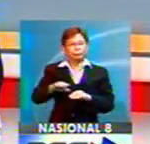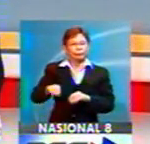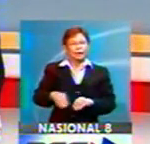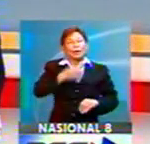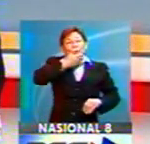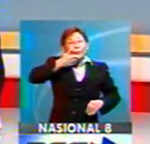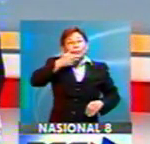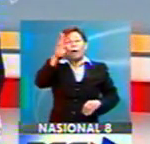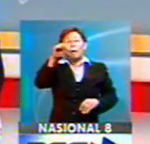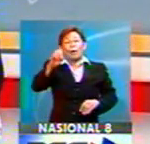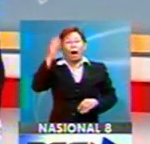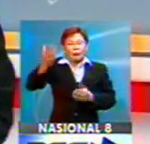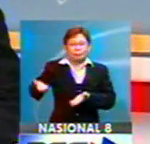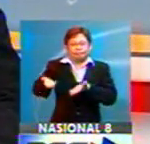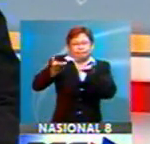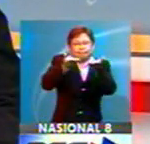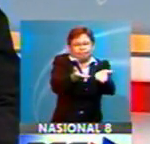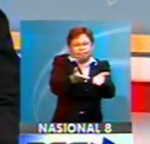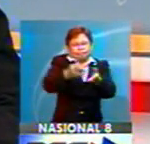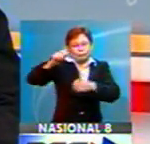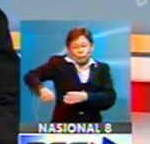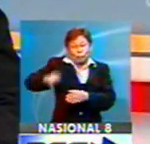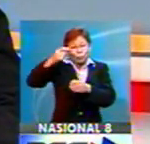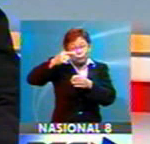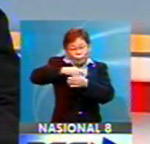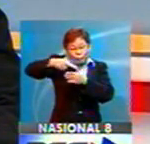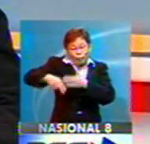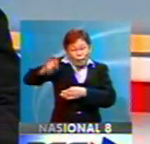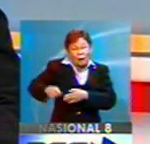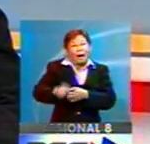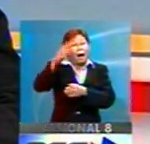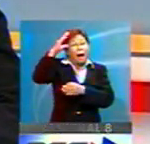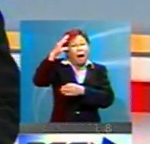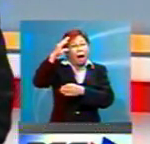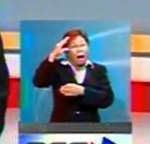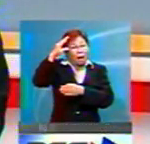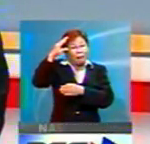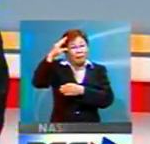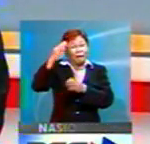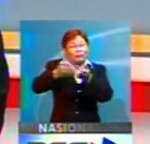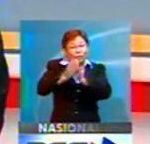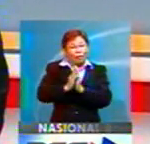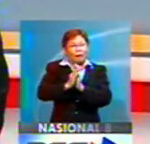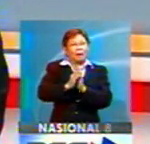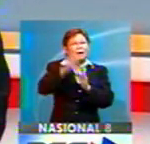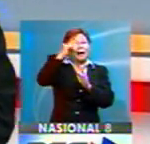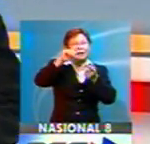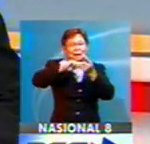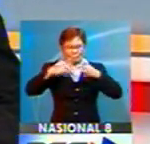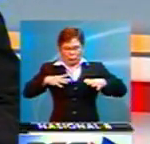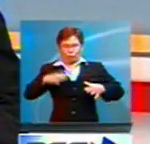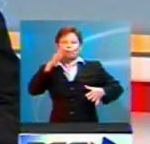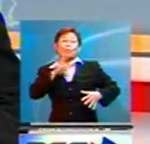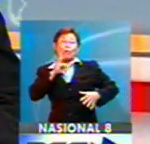Pergerakan Pemuda UMNO juga akan membawa isu keputusan Mahkamah Rayuan berhubung kes lelaki berpakaian wanita sebagai usul untuk dibincangkan